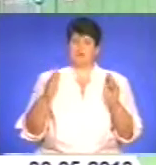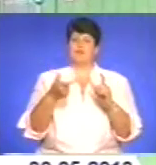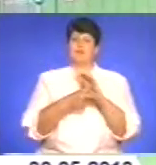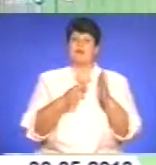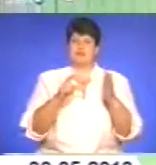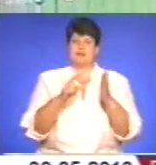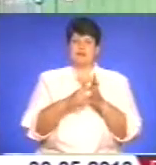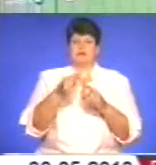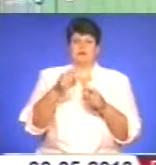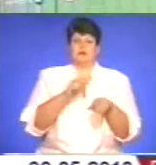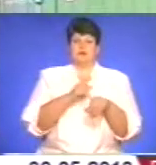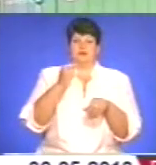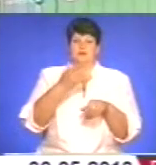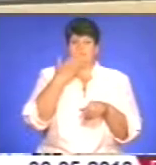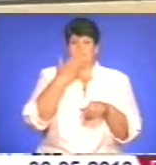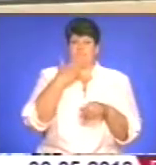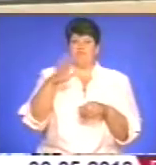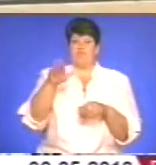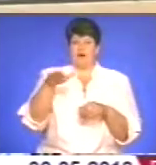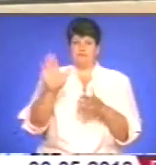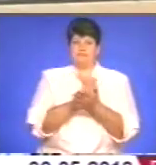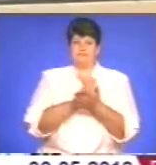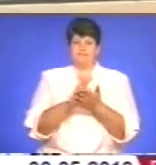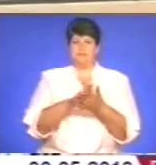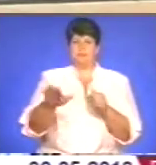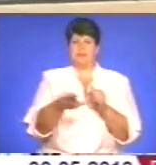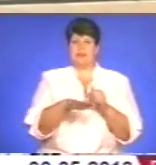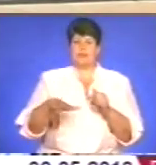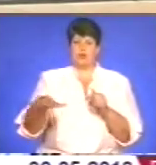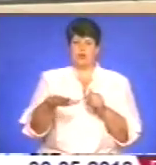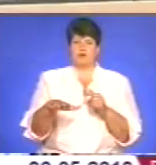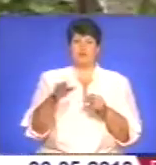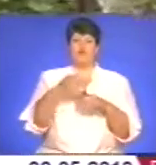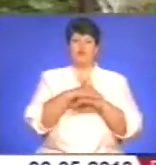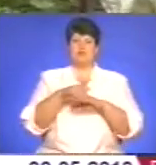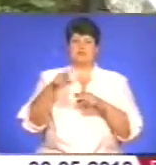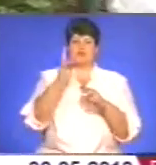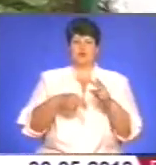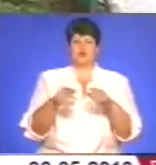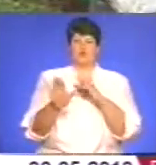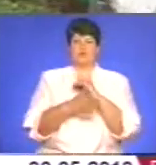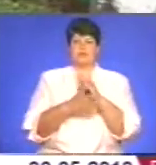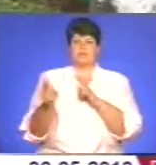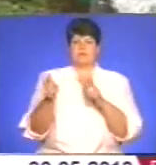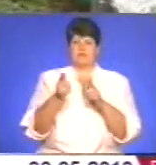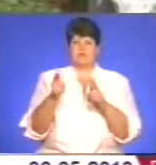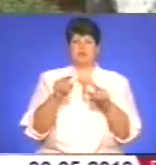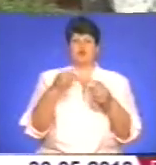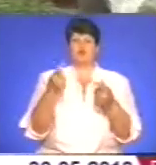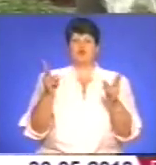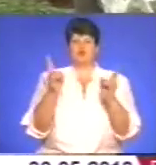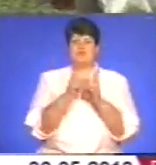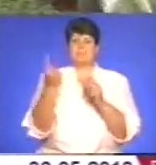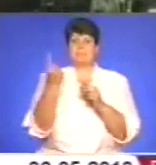ледь відчутний запах свіжої фарби, вичищена до блиску підлога. На вулиці завершують останнє приготування до зустрічі перших